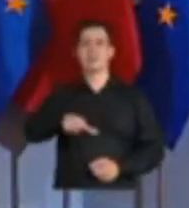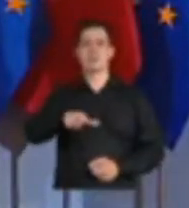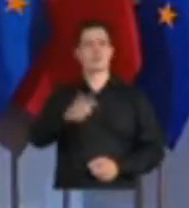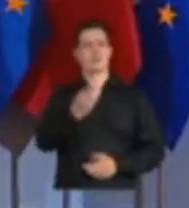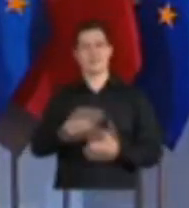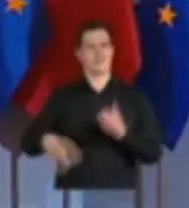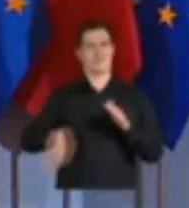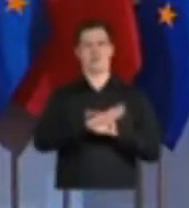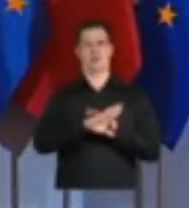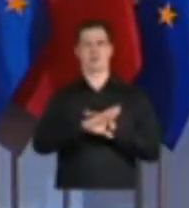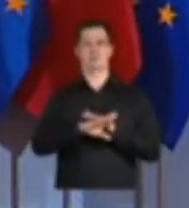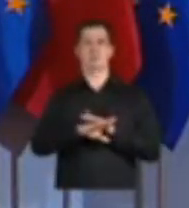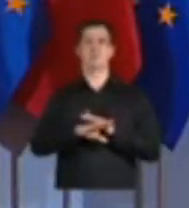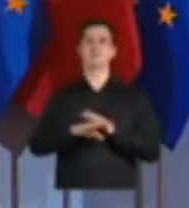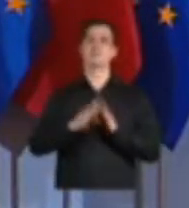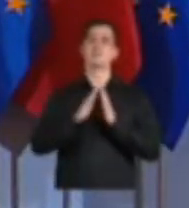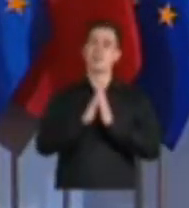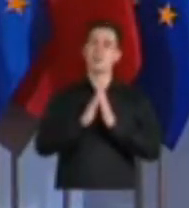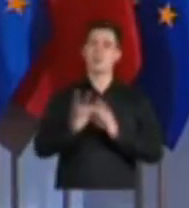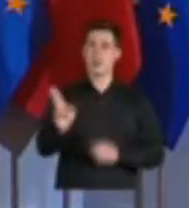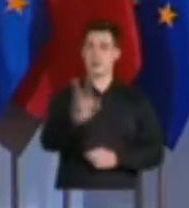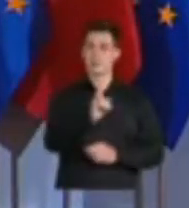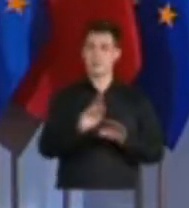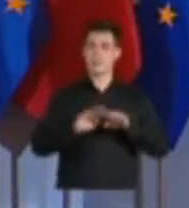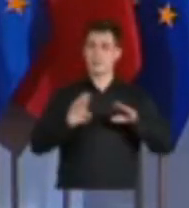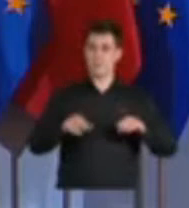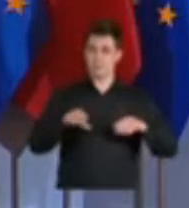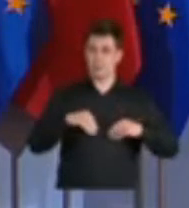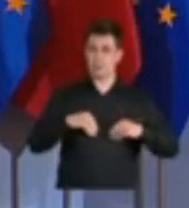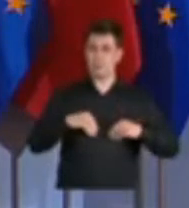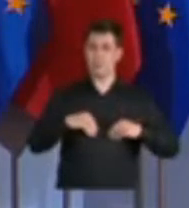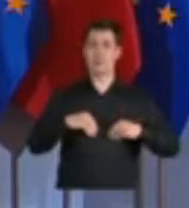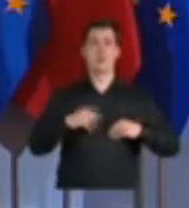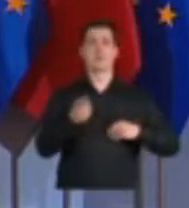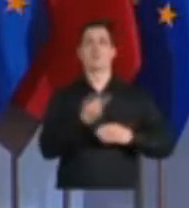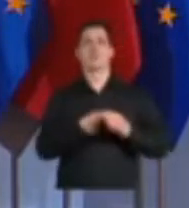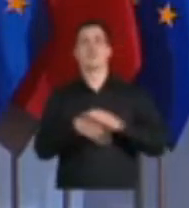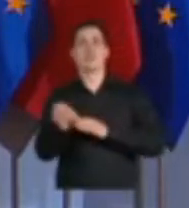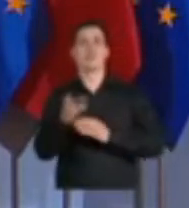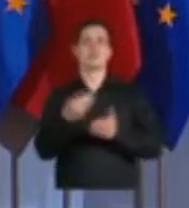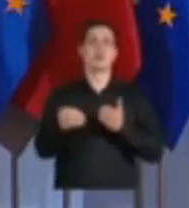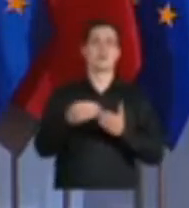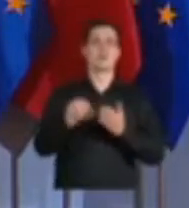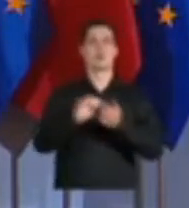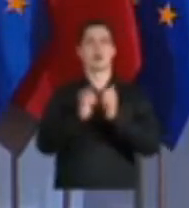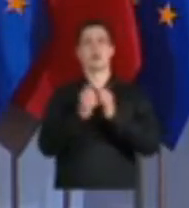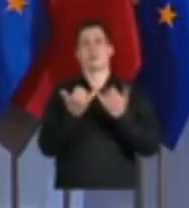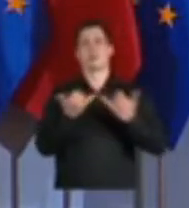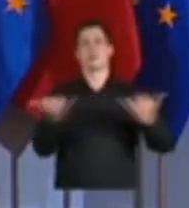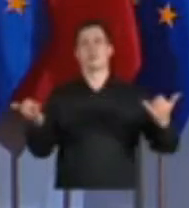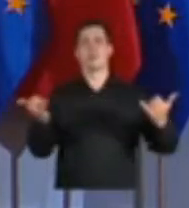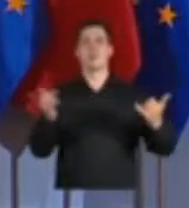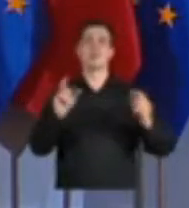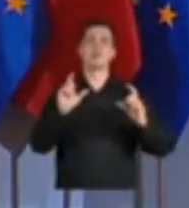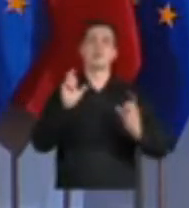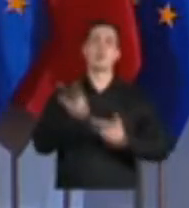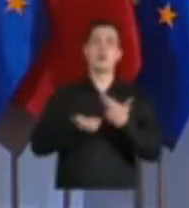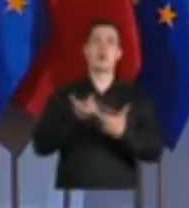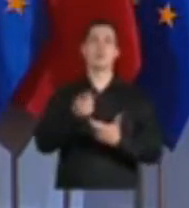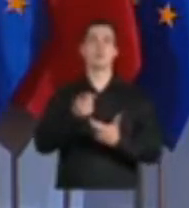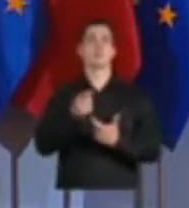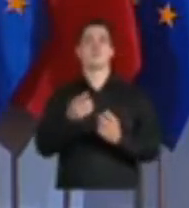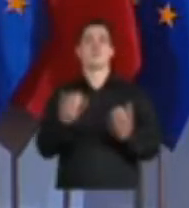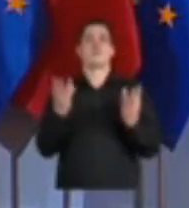2 tygodnie wszyscy z Państwa, którzy mogą zostać w domu, nie muszą w ogóle udawać się na zakupy czy gdzieś w celach